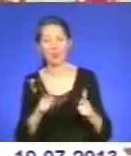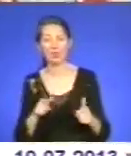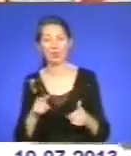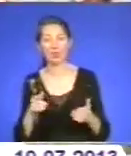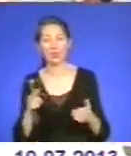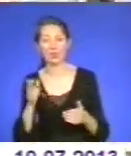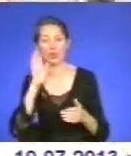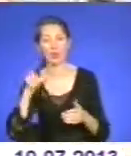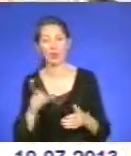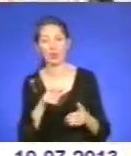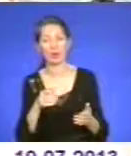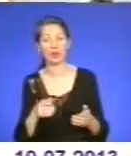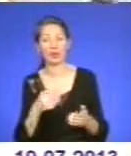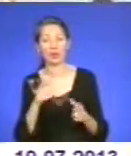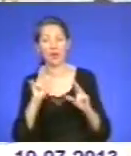приємного відпочинку.